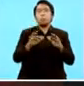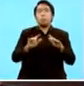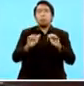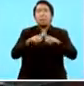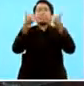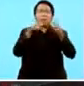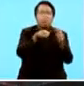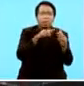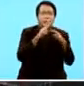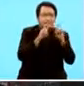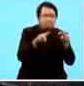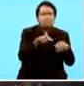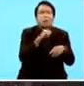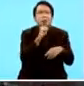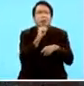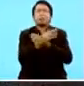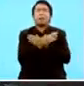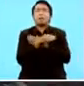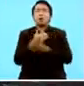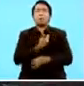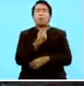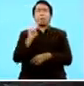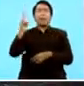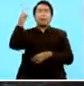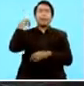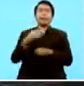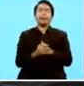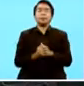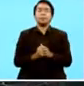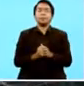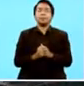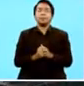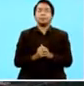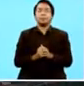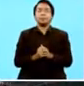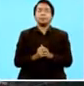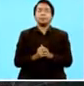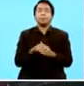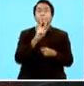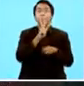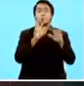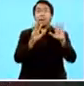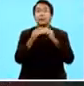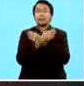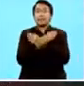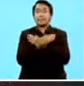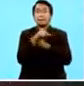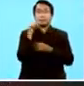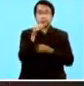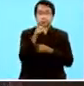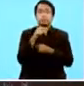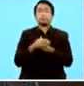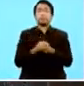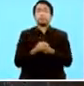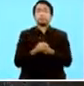masih berada di Rumah Sakit Polri ini. Dan seperti yang kita ketahui juga, Lovi, bahwa ada sekitar 49 jenazah yang sebelumnya berada di rumah sakit ini.